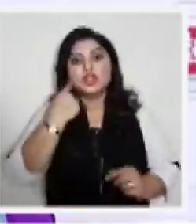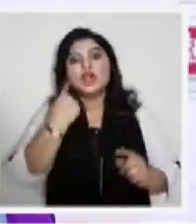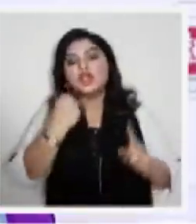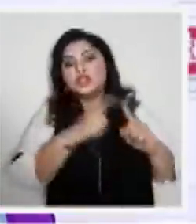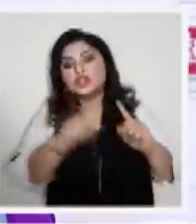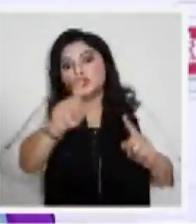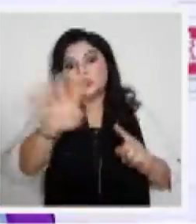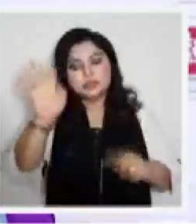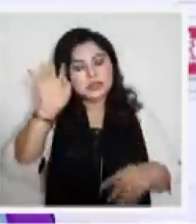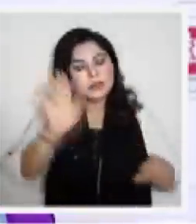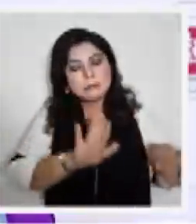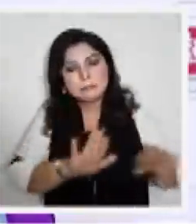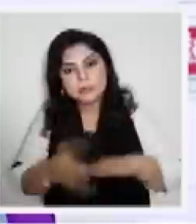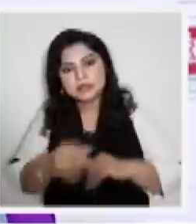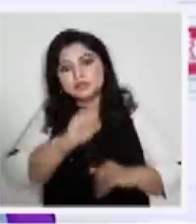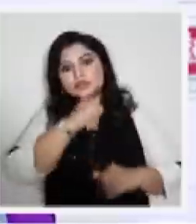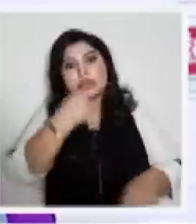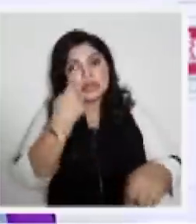43.47%।